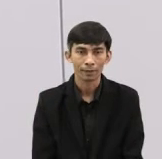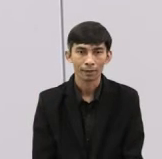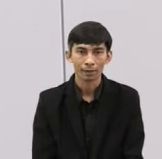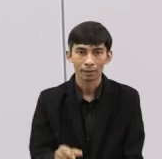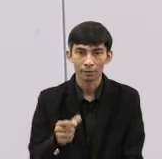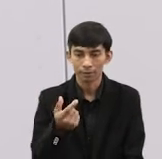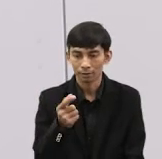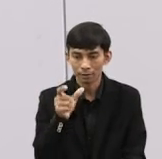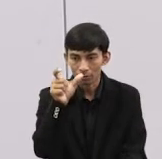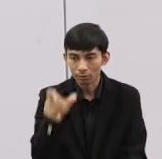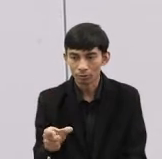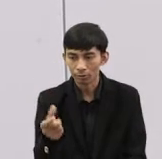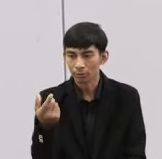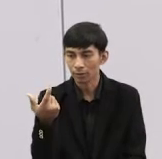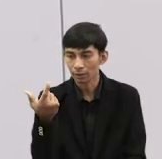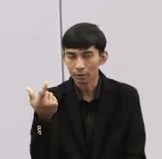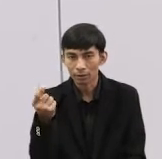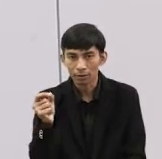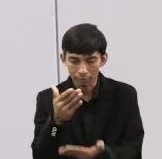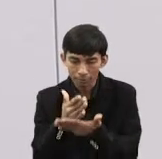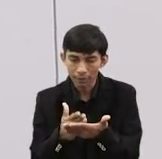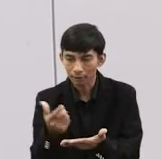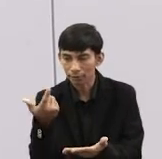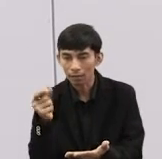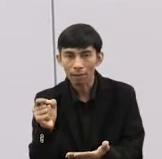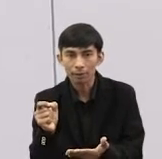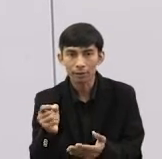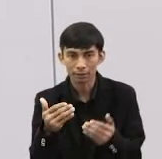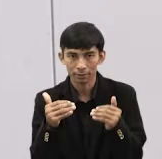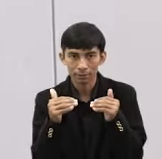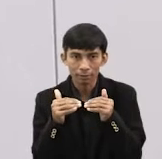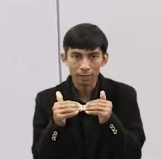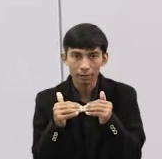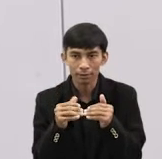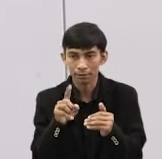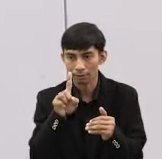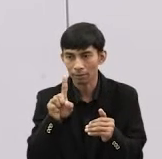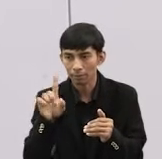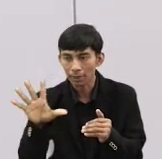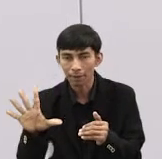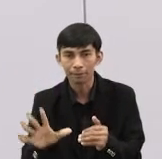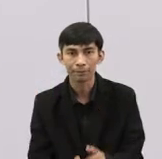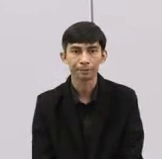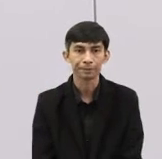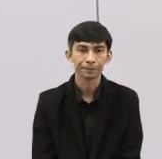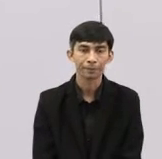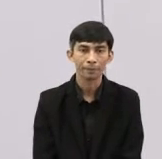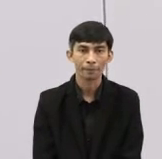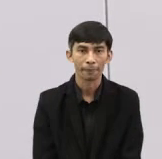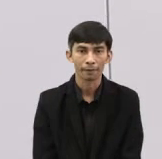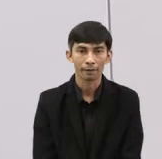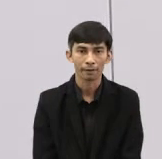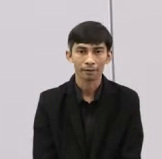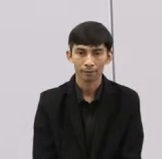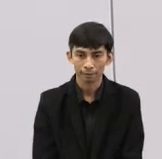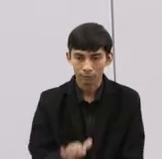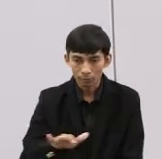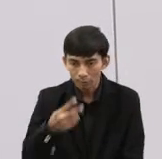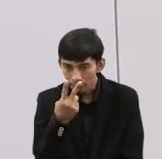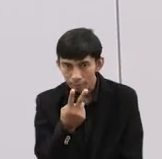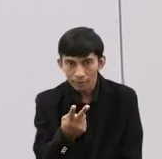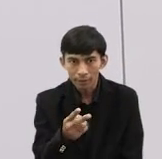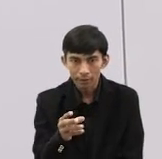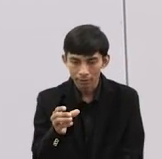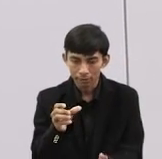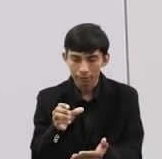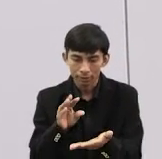dưỡng lên pram thiệt hời cứ chạy màu muối bàn đọc tới đọc pram chẳng con mở thả ta chùm nuốn tu sử